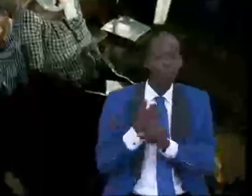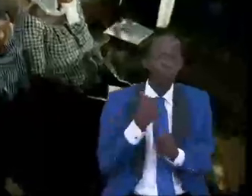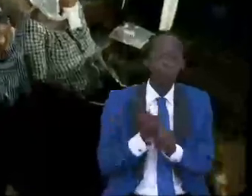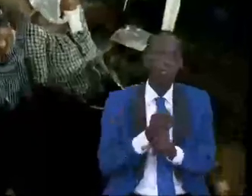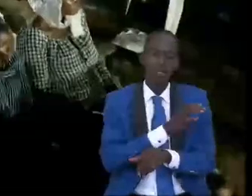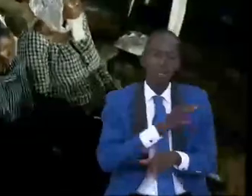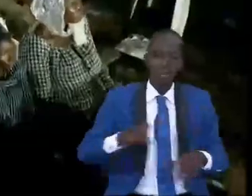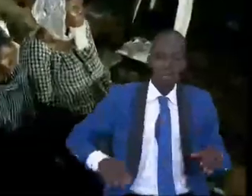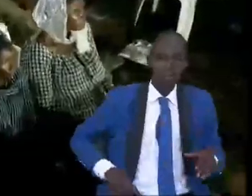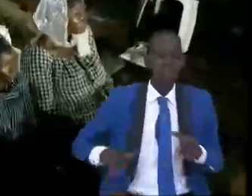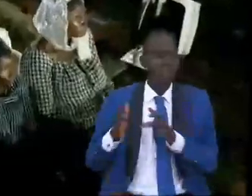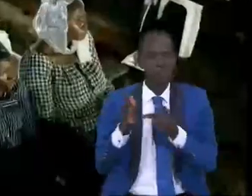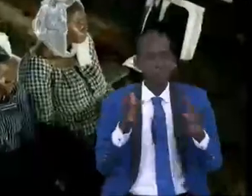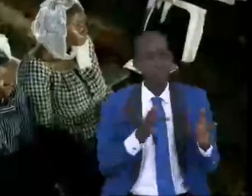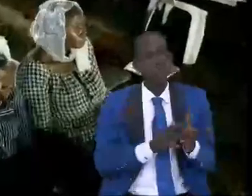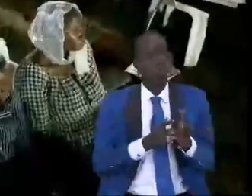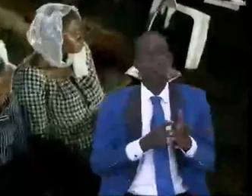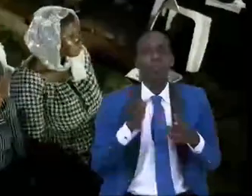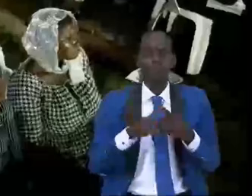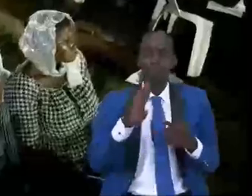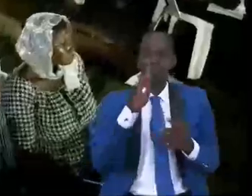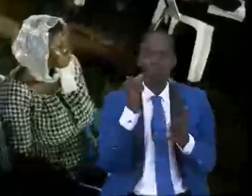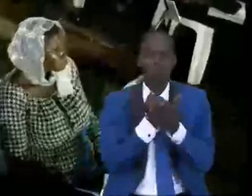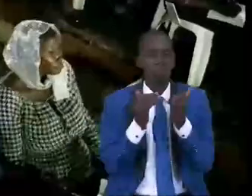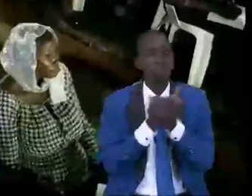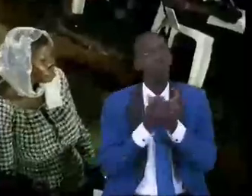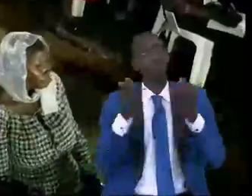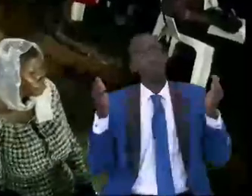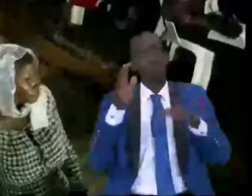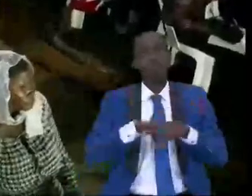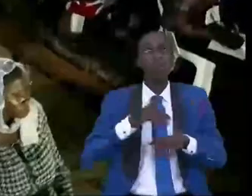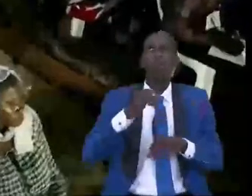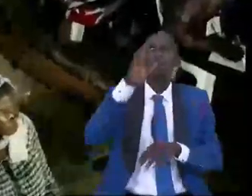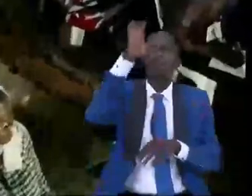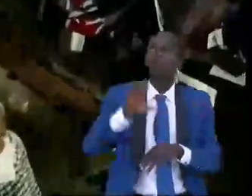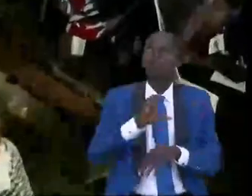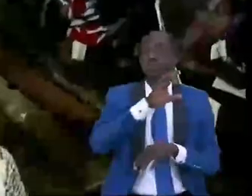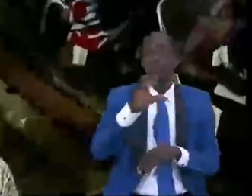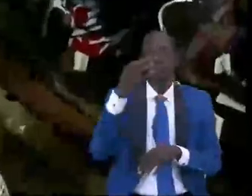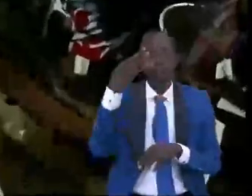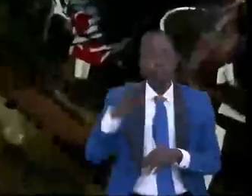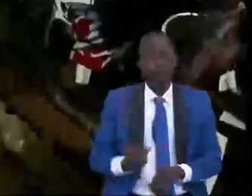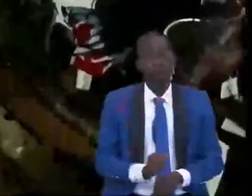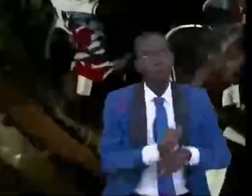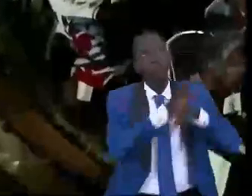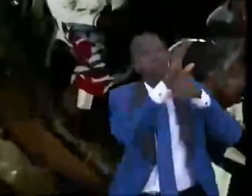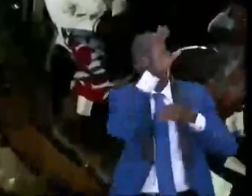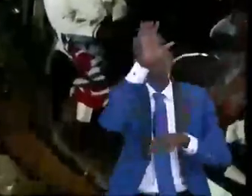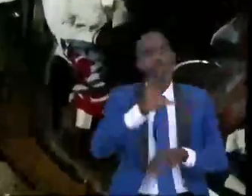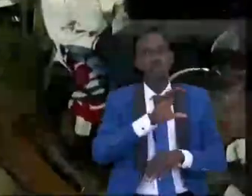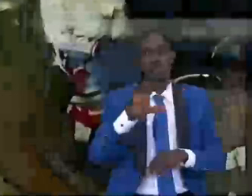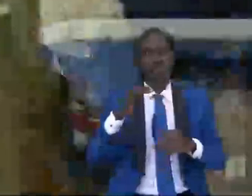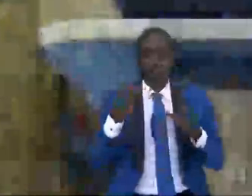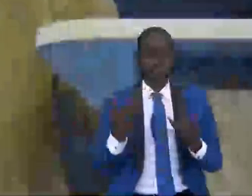apporter à Dieu, le Christ, le Fils de Dieu, la mort,